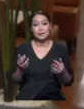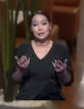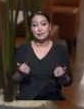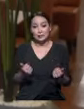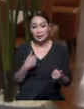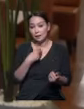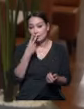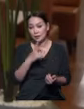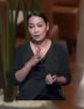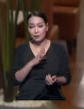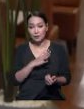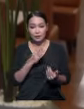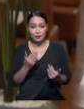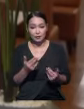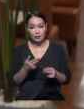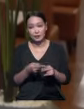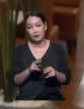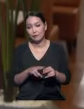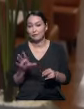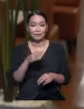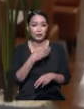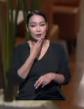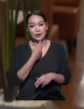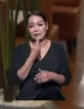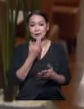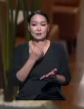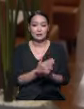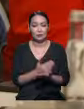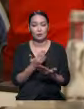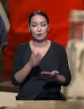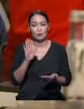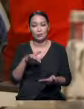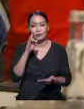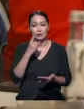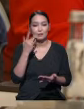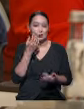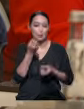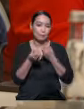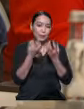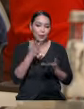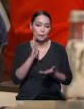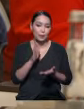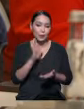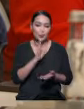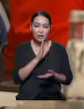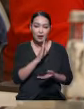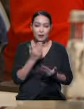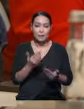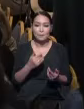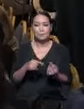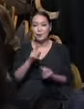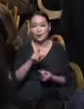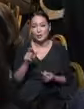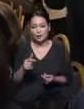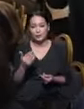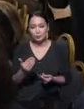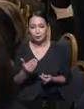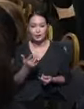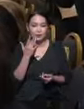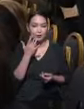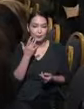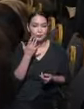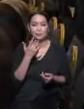посмотрела на всех дам, какие они все красивые. Пусть наш Казахстан процветает. Наталья Свахина – предприниматель. Она делает уверенные шаги в